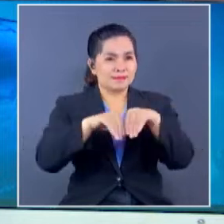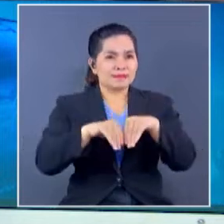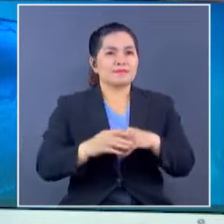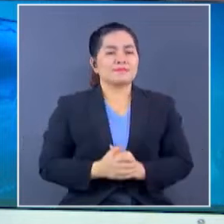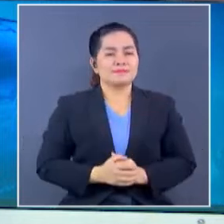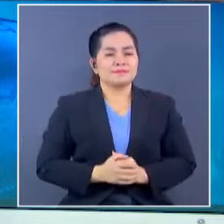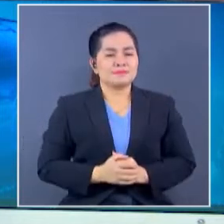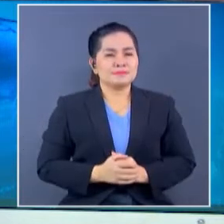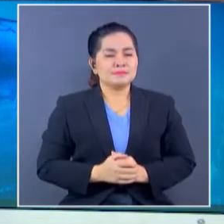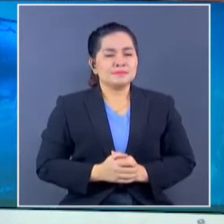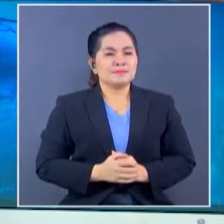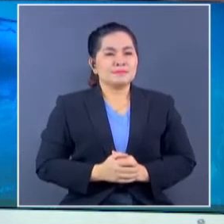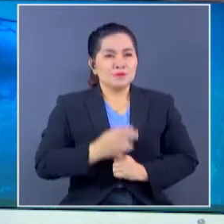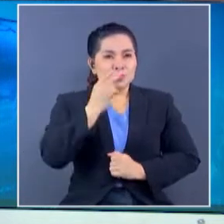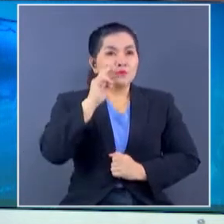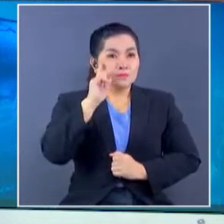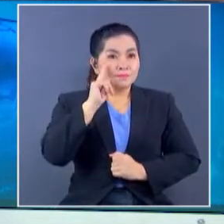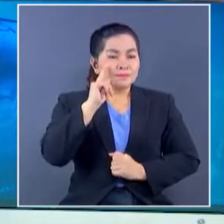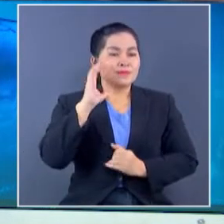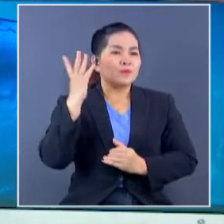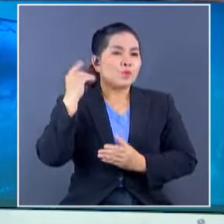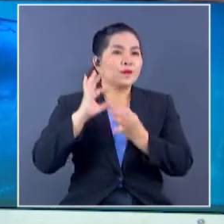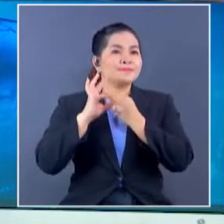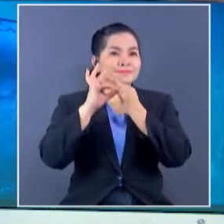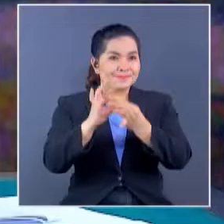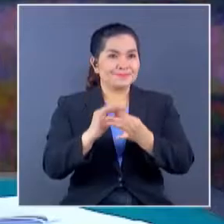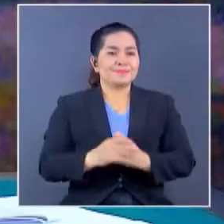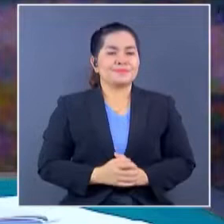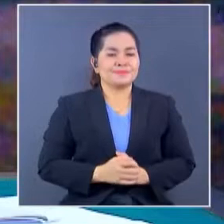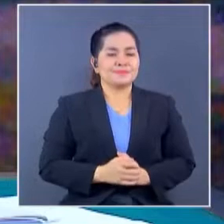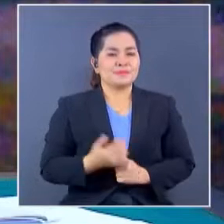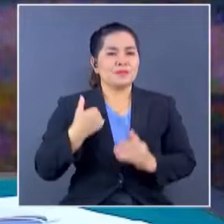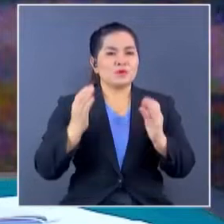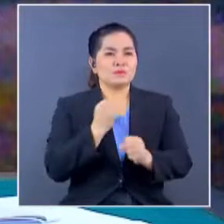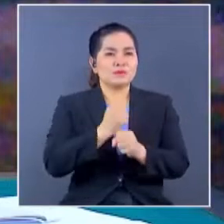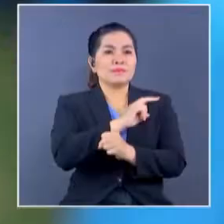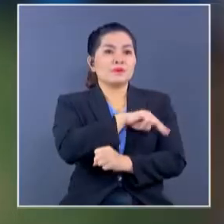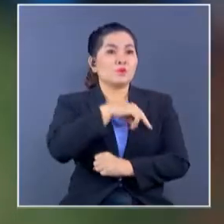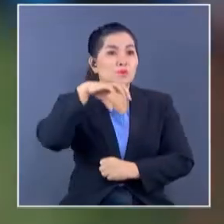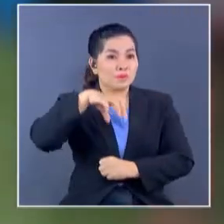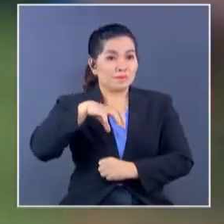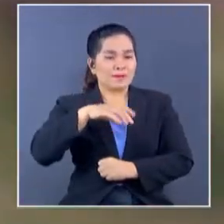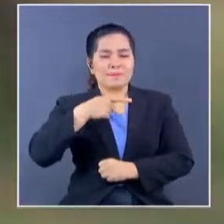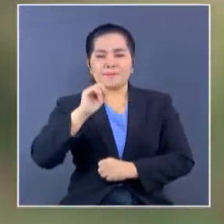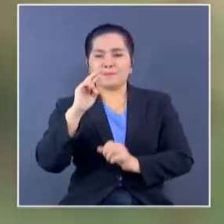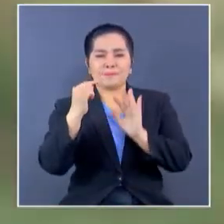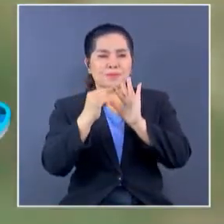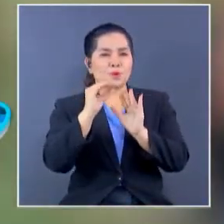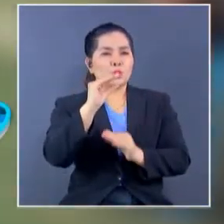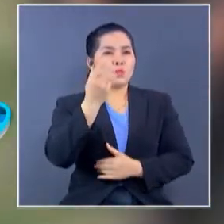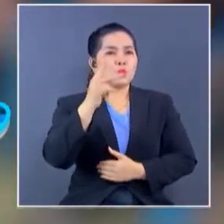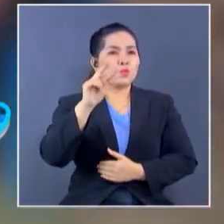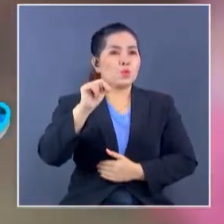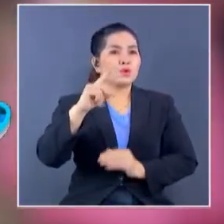คุณผู้ชมครับขยับไปดูอีกเรื่องเป็นความคืบหน้าจากเมื่อวานนี้ที่เรานำเสนอเจ้าหน้าที่โรงพยาบาลประคนชัยที่มีการ